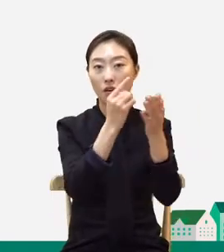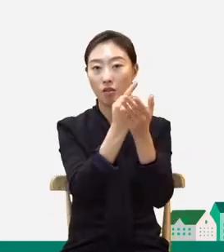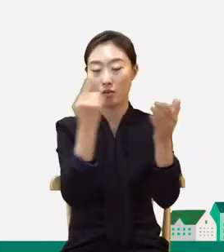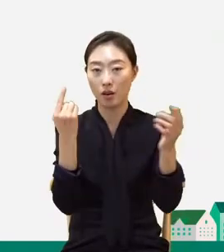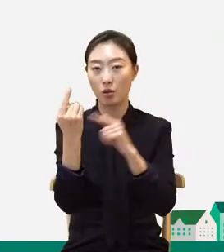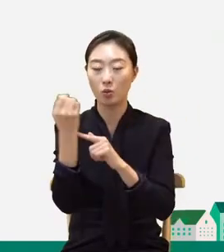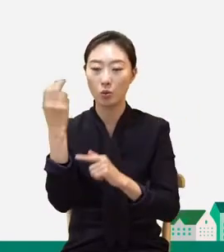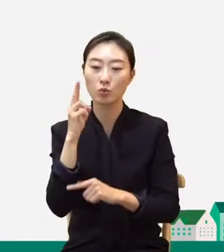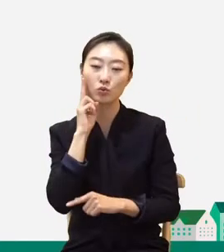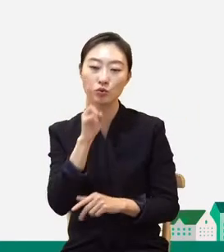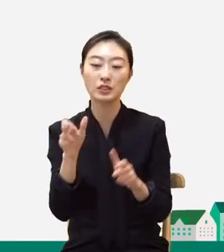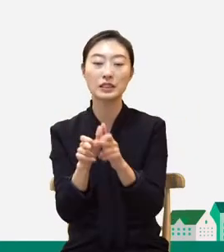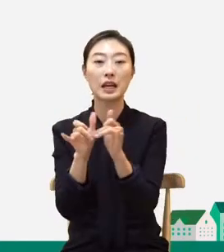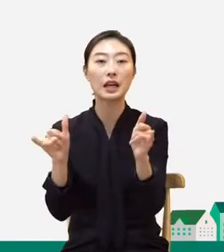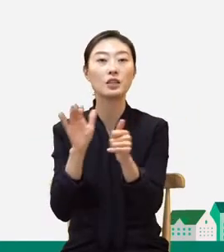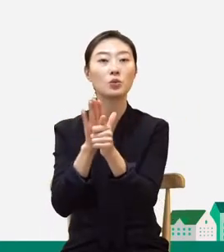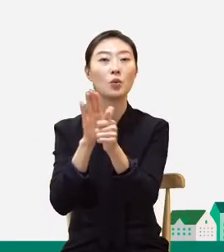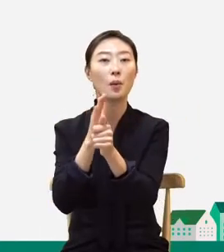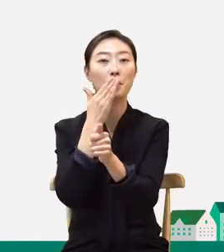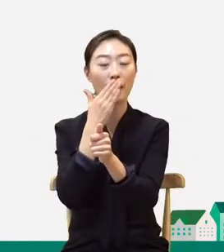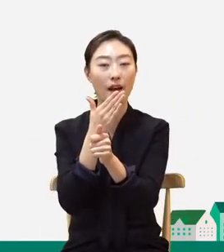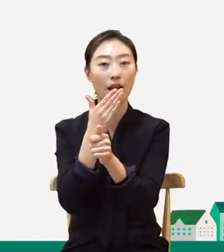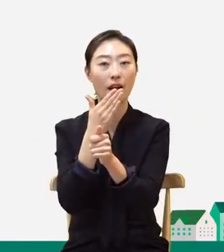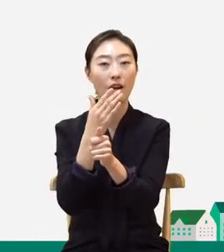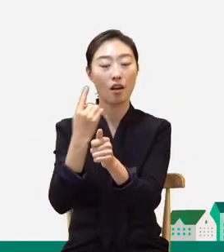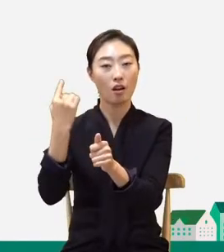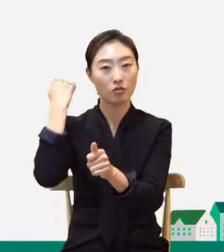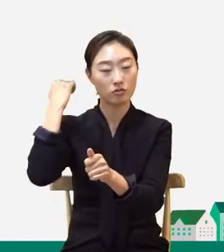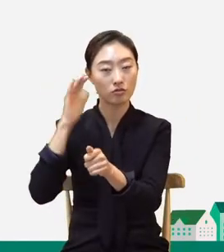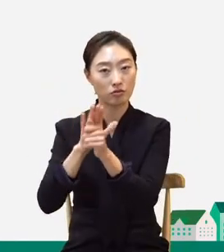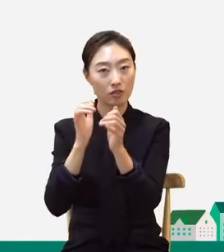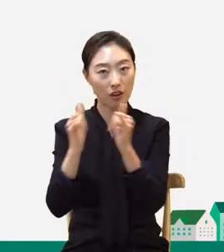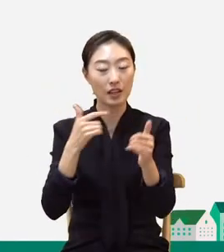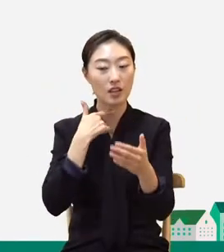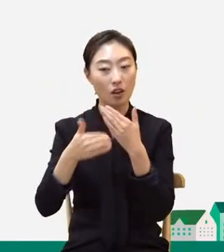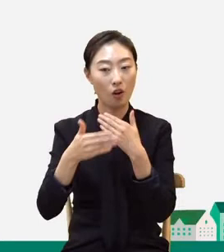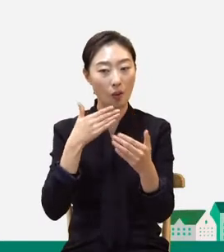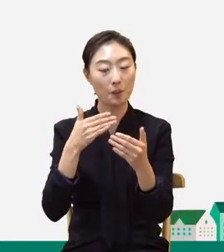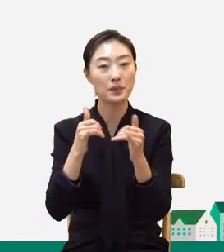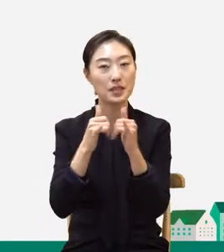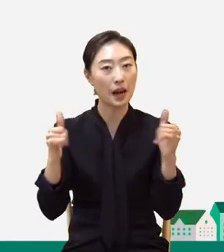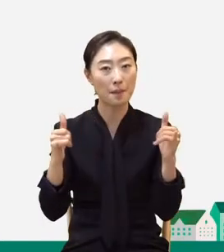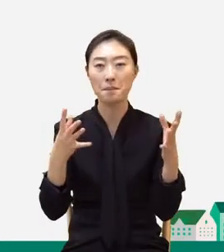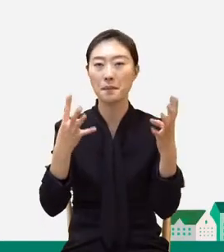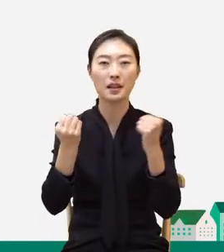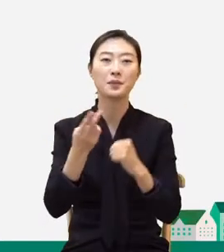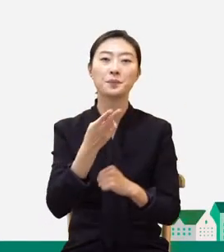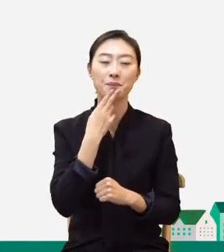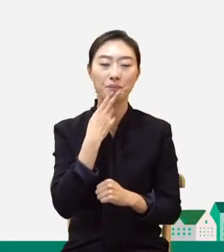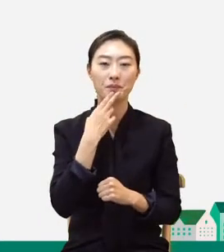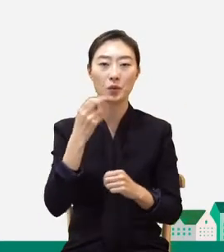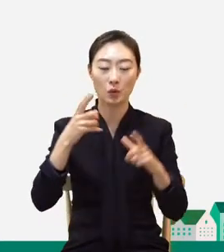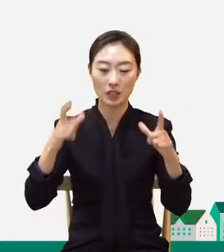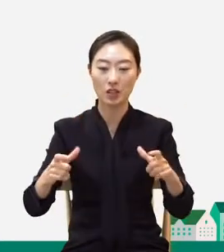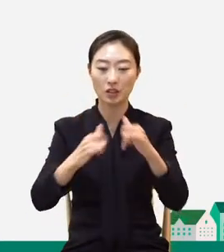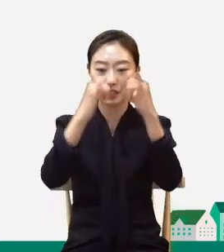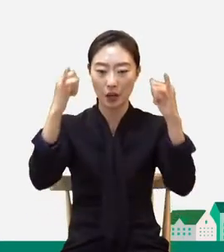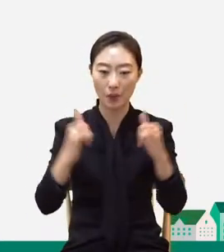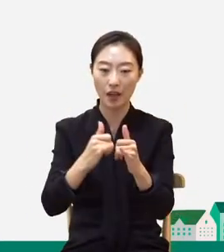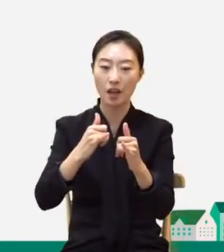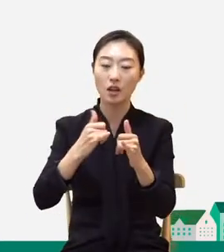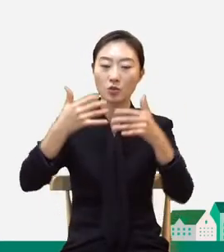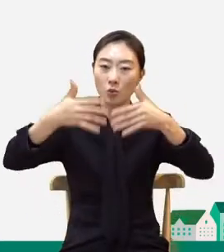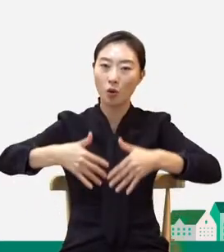중증의 장애인을 조력할 수 있는 후견인 경험이 있는 분들이 많이 없고 지역사회 인프라가 부족하다